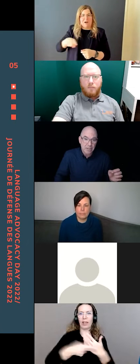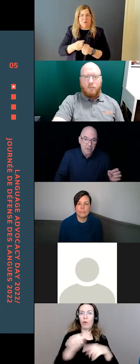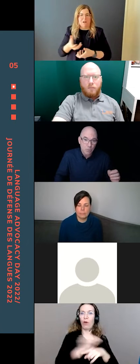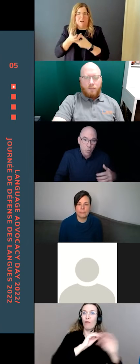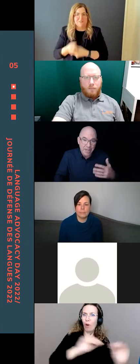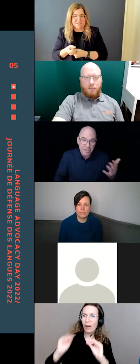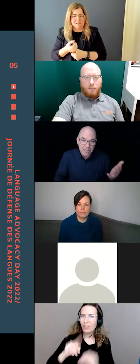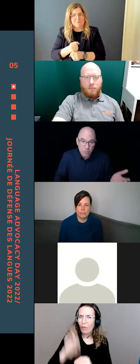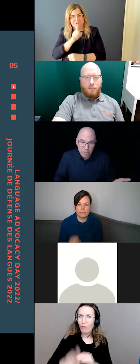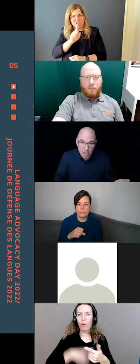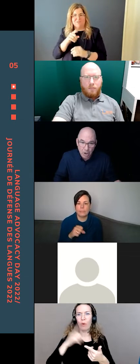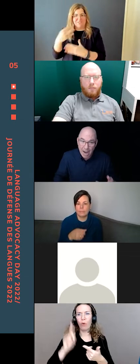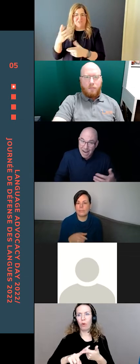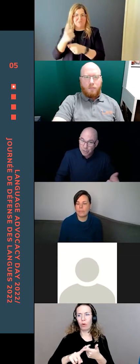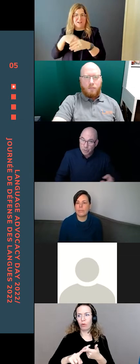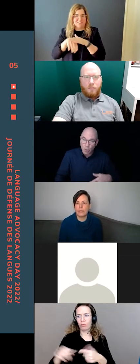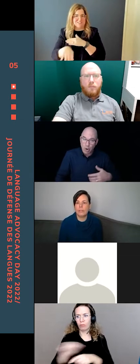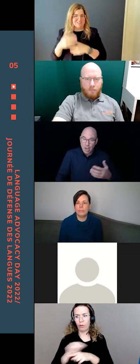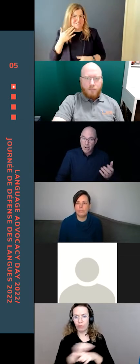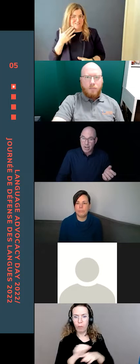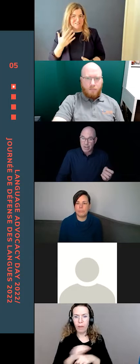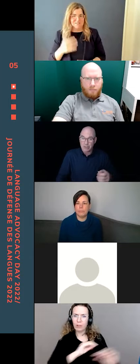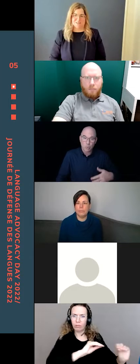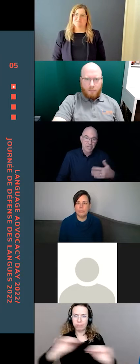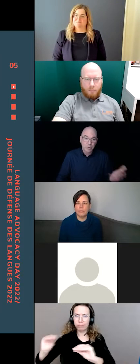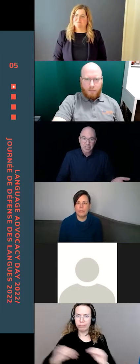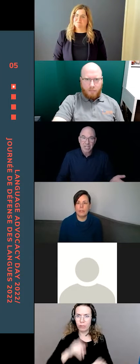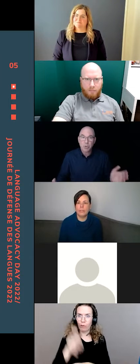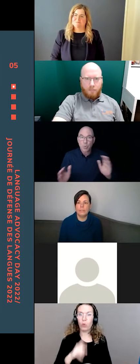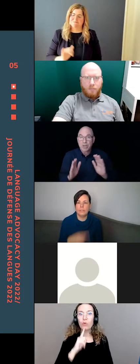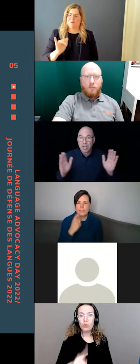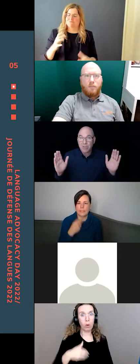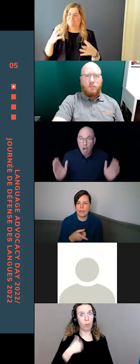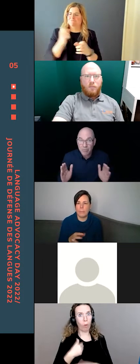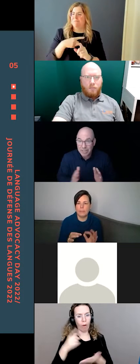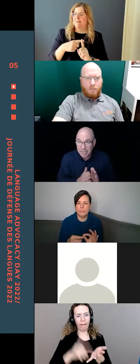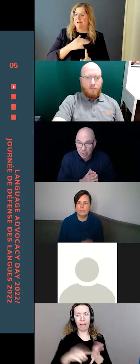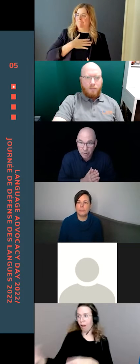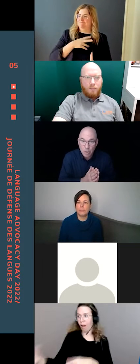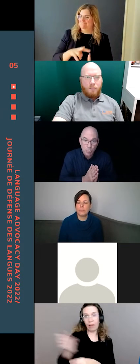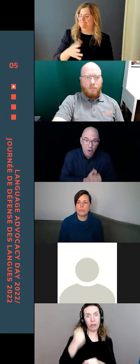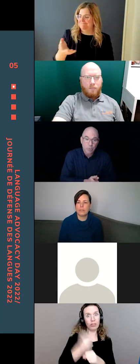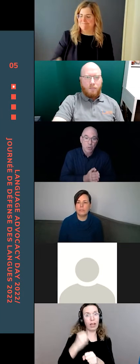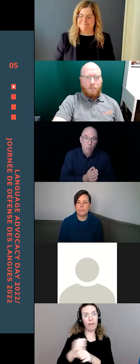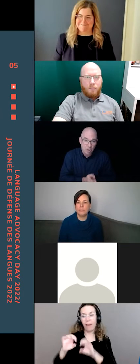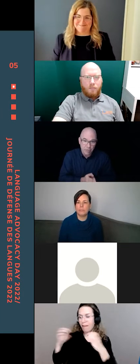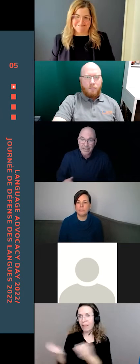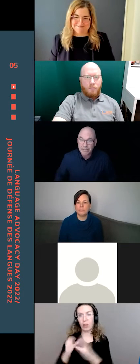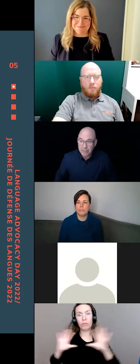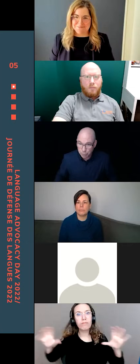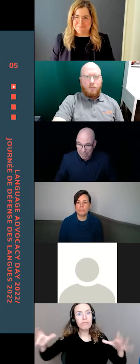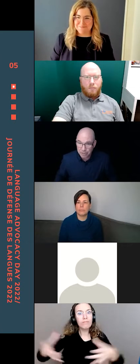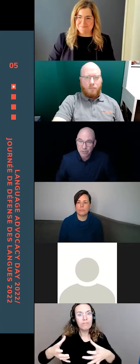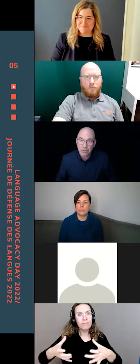établir, des problèmes de formation, des problèmes de filtration, de façon à ce que quand ils sont